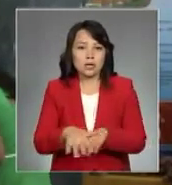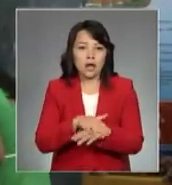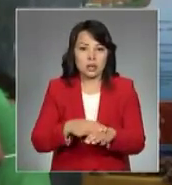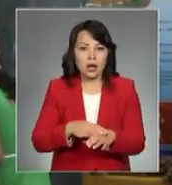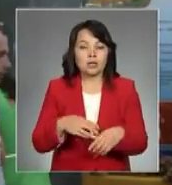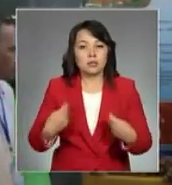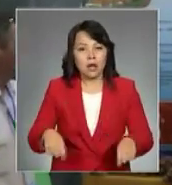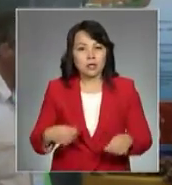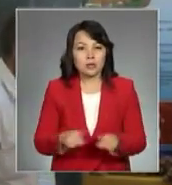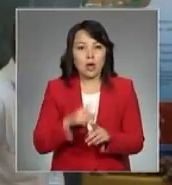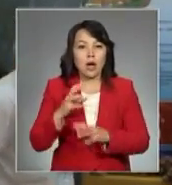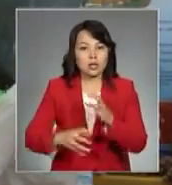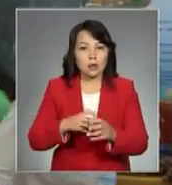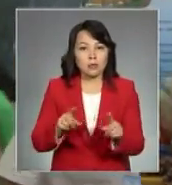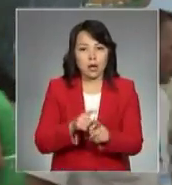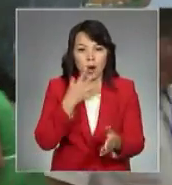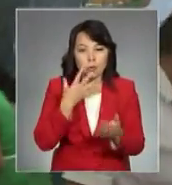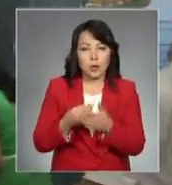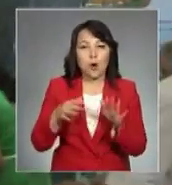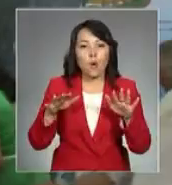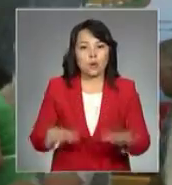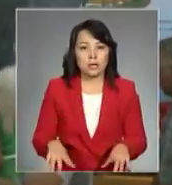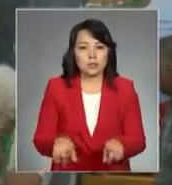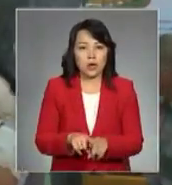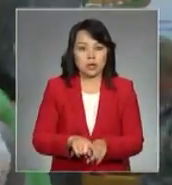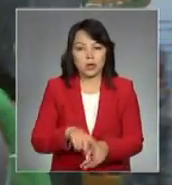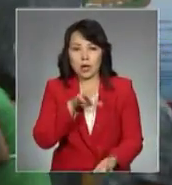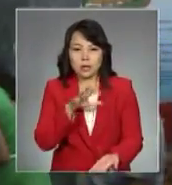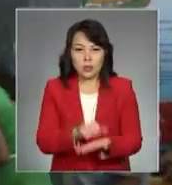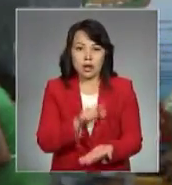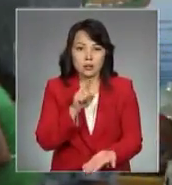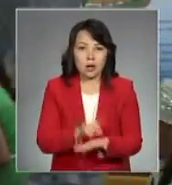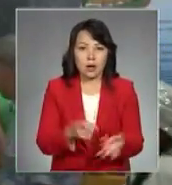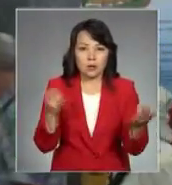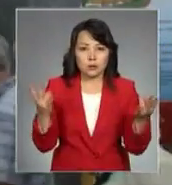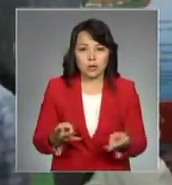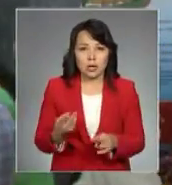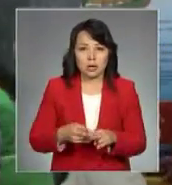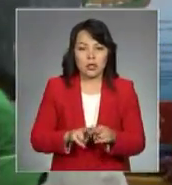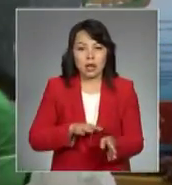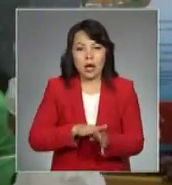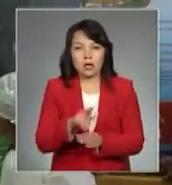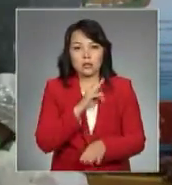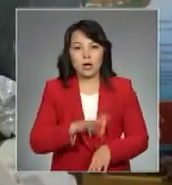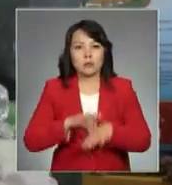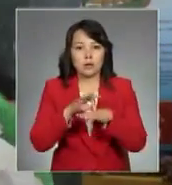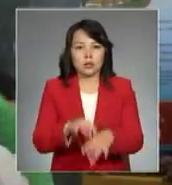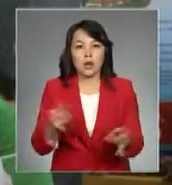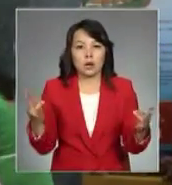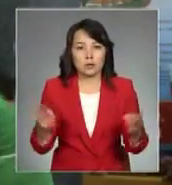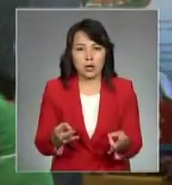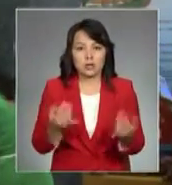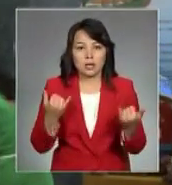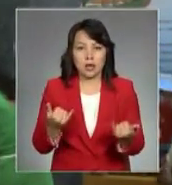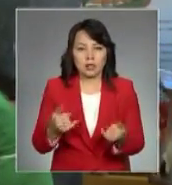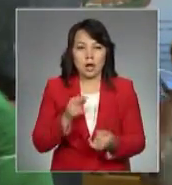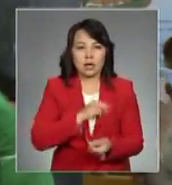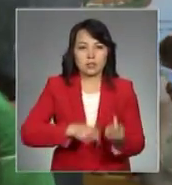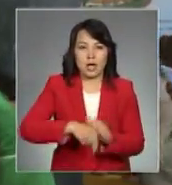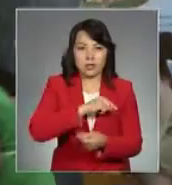шығып, өзінің орнын болуы ол бүгінгі атқарушы биліктің де жалпы мына